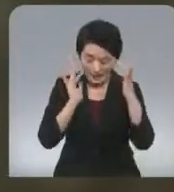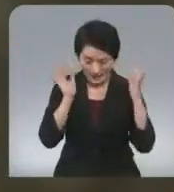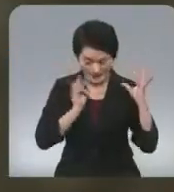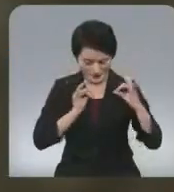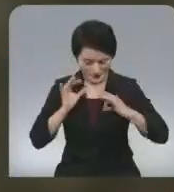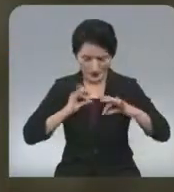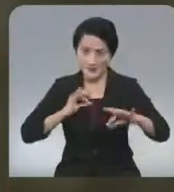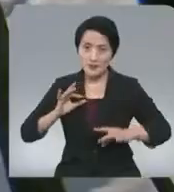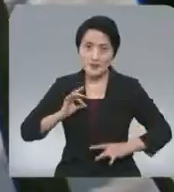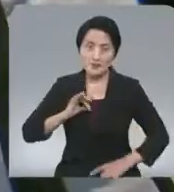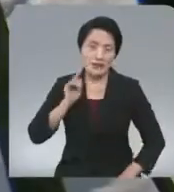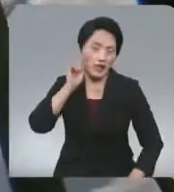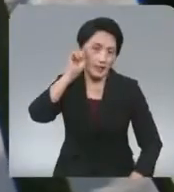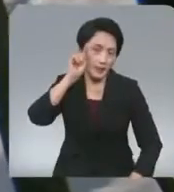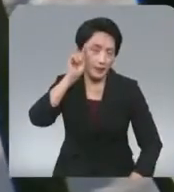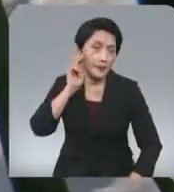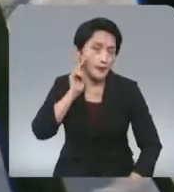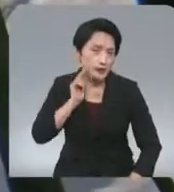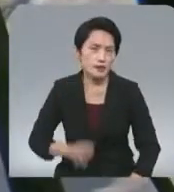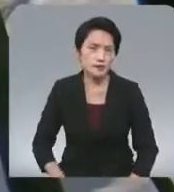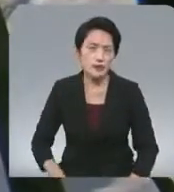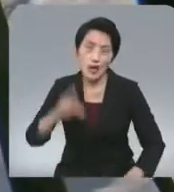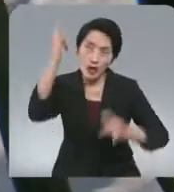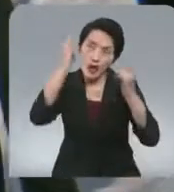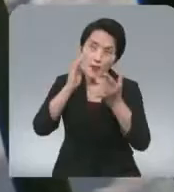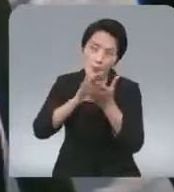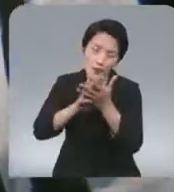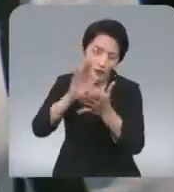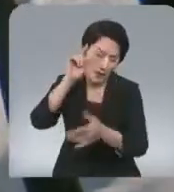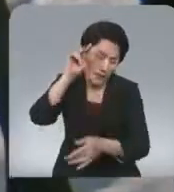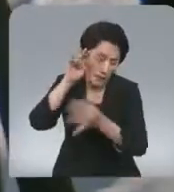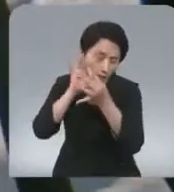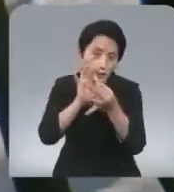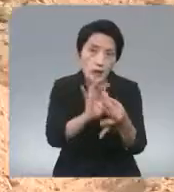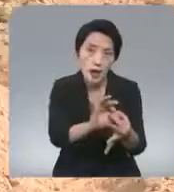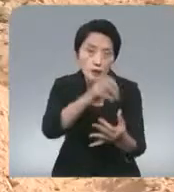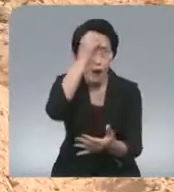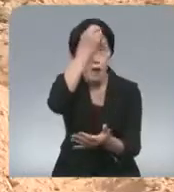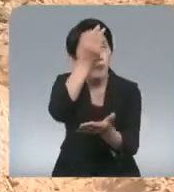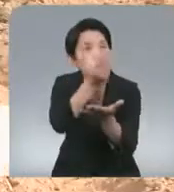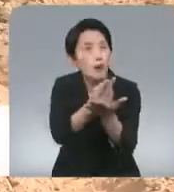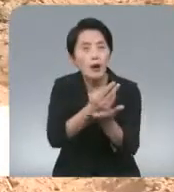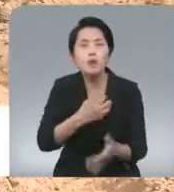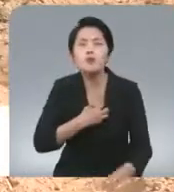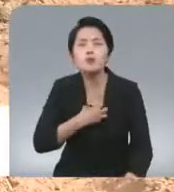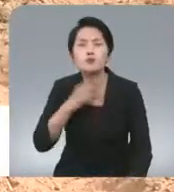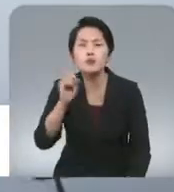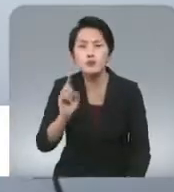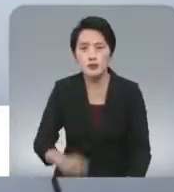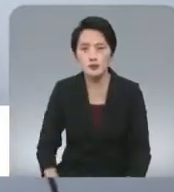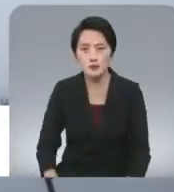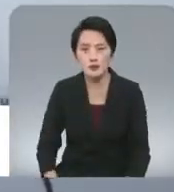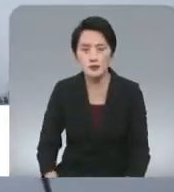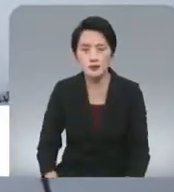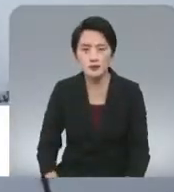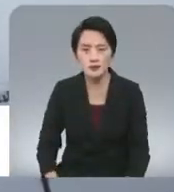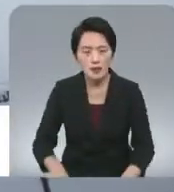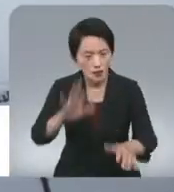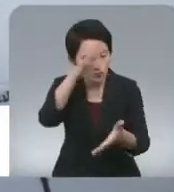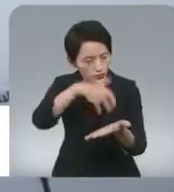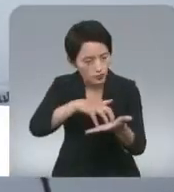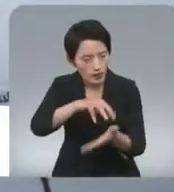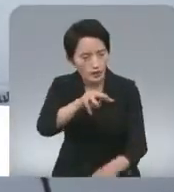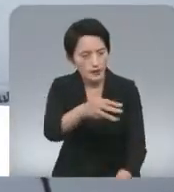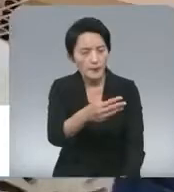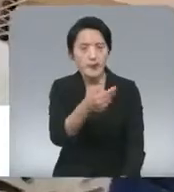of и движение 34,5 из-за сильной влажности ощущаемая температура на несколько